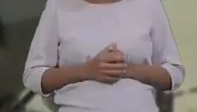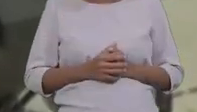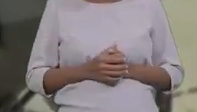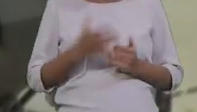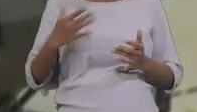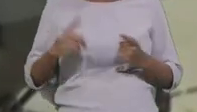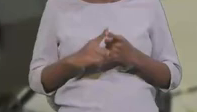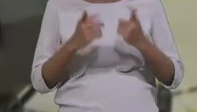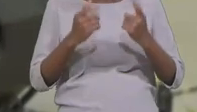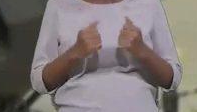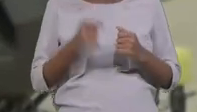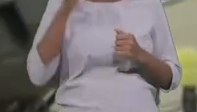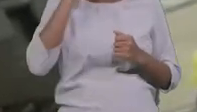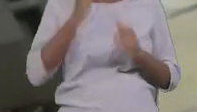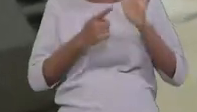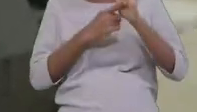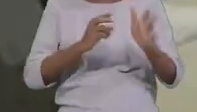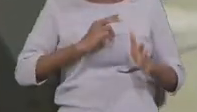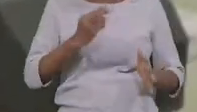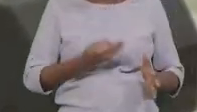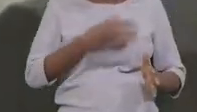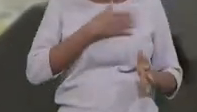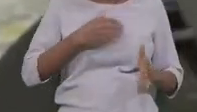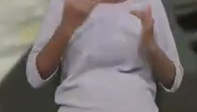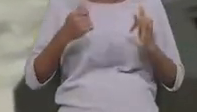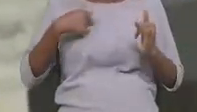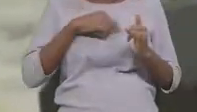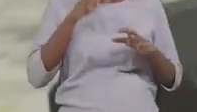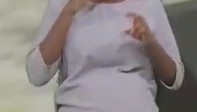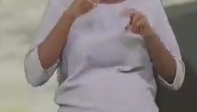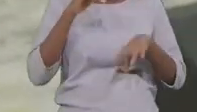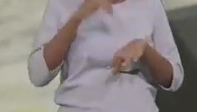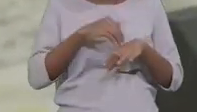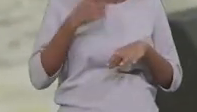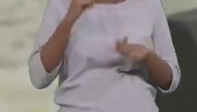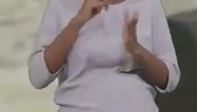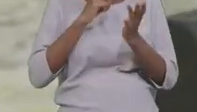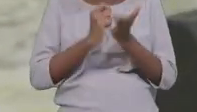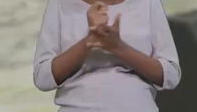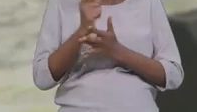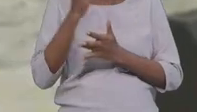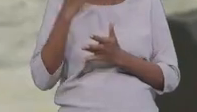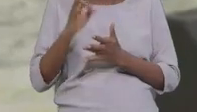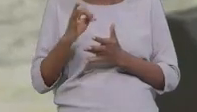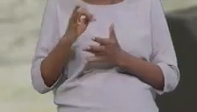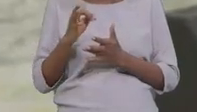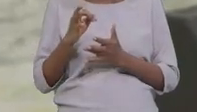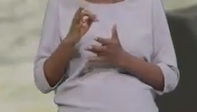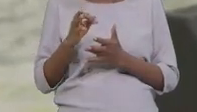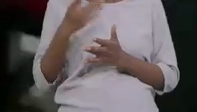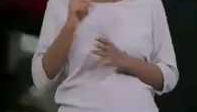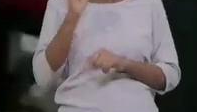venir. Les choses à venir. Il va nous montrer, voyons, la vérité qui...